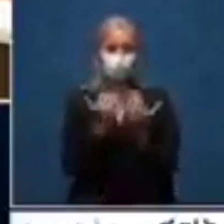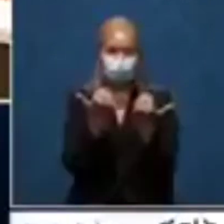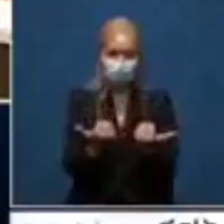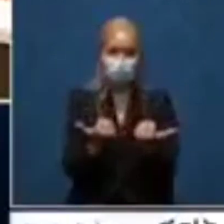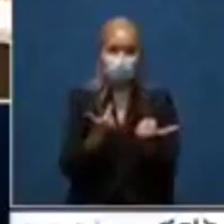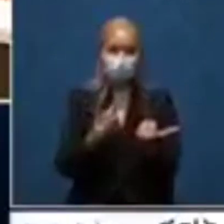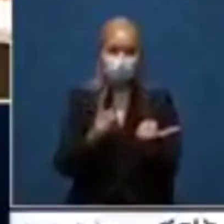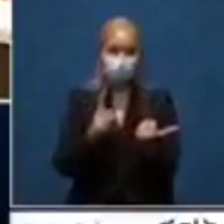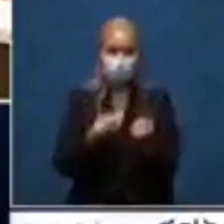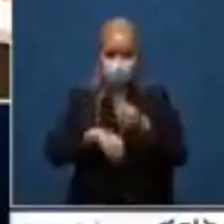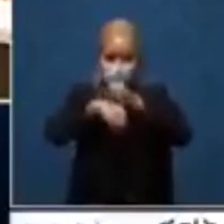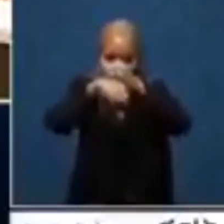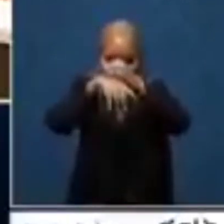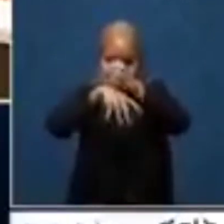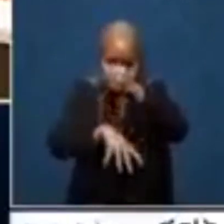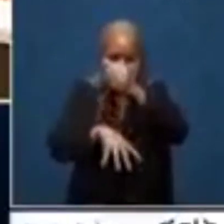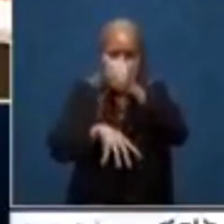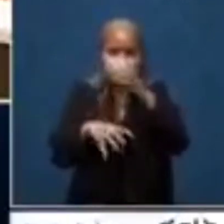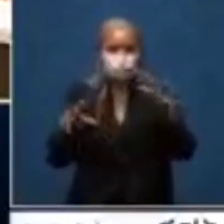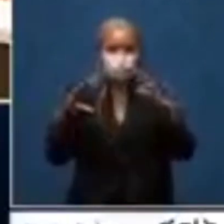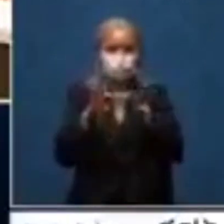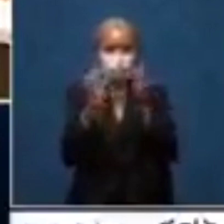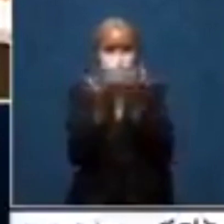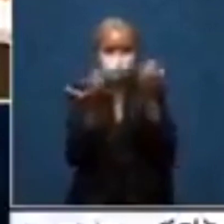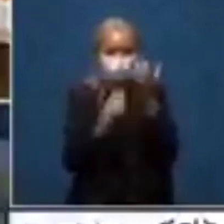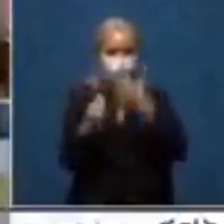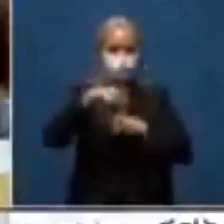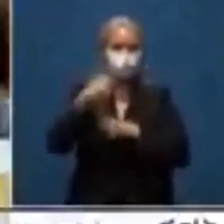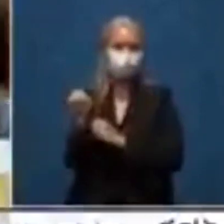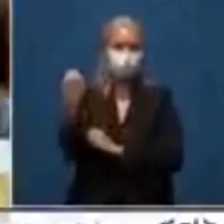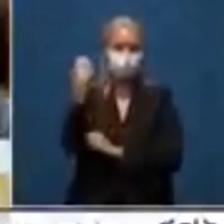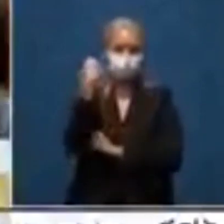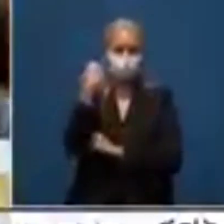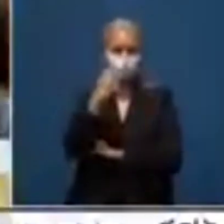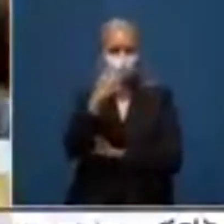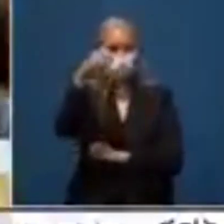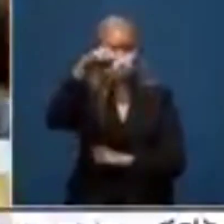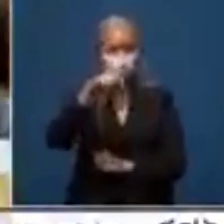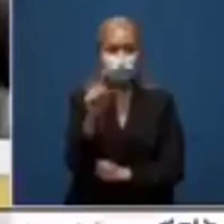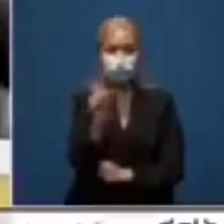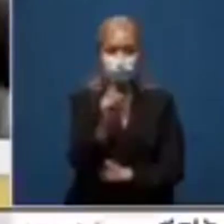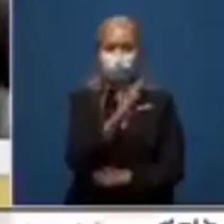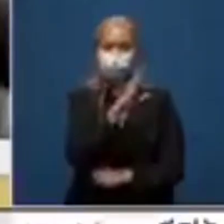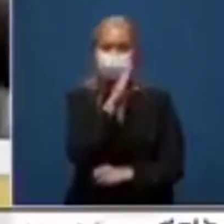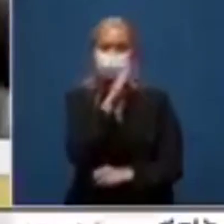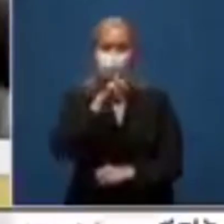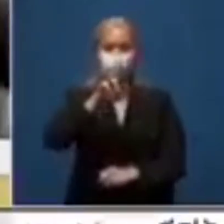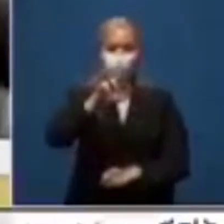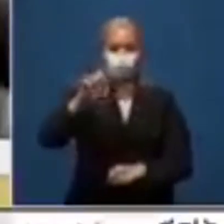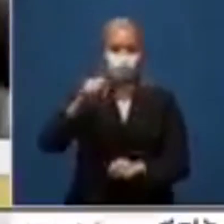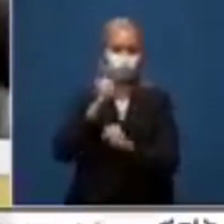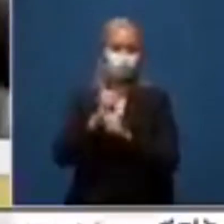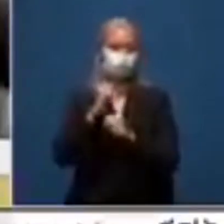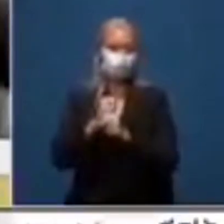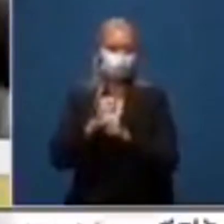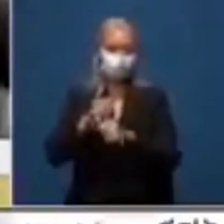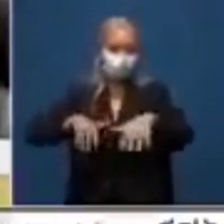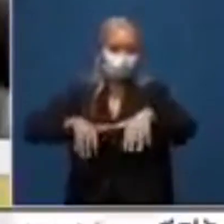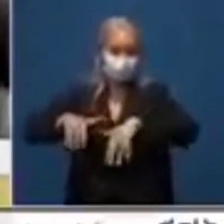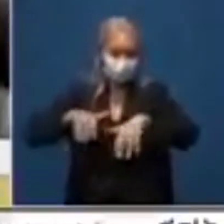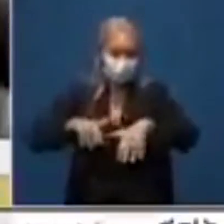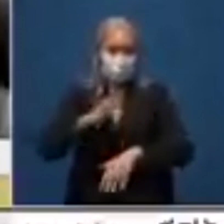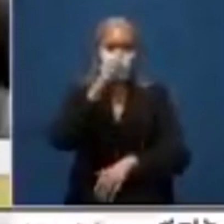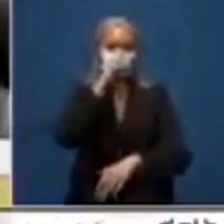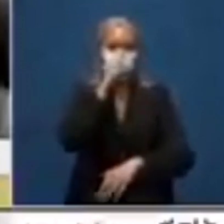งหลักปักฐานประชาธิปไตยที่มันมั่นคงในประเทศนี้ได้อย่างไรถ้าสภาไม่ได้เป็นที่ให้ผู้แทนราษฎรพูดความจริ